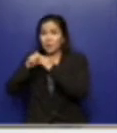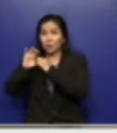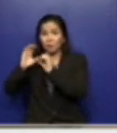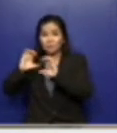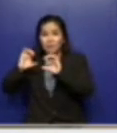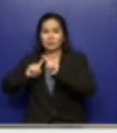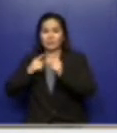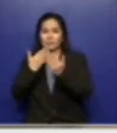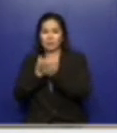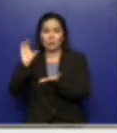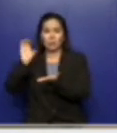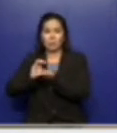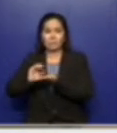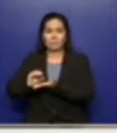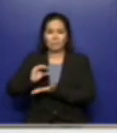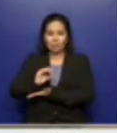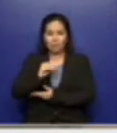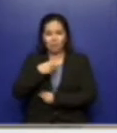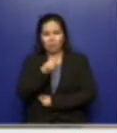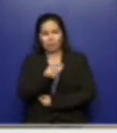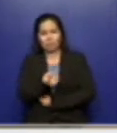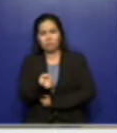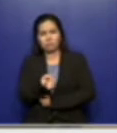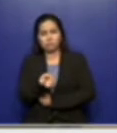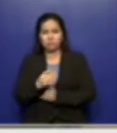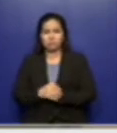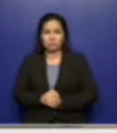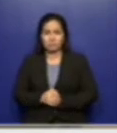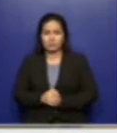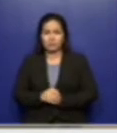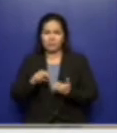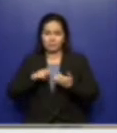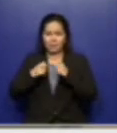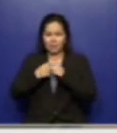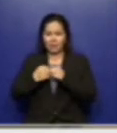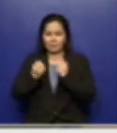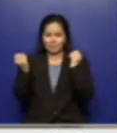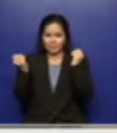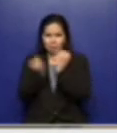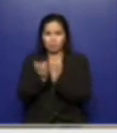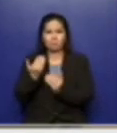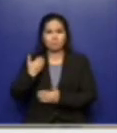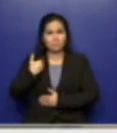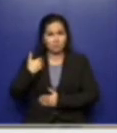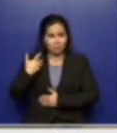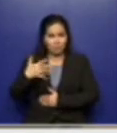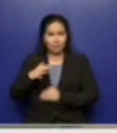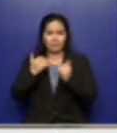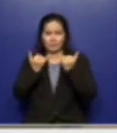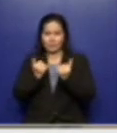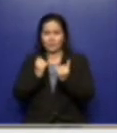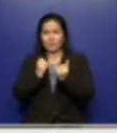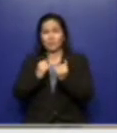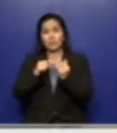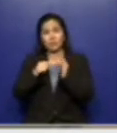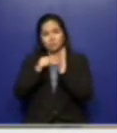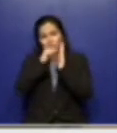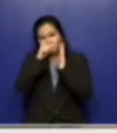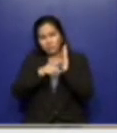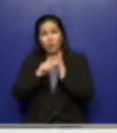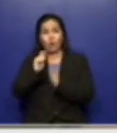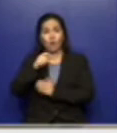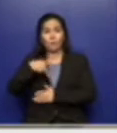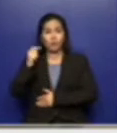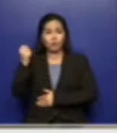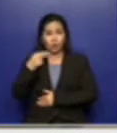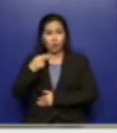าณกับให้ท้องถิ่นน้อยมากแล้วก็เกิดปัญหาแล้วนะครับตอนนี้ท้องถิ่นตอนนี้เนี่ยท้องถิ่นจะไม่มีเงินรายจ่ายประจำใน